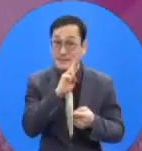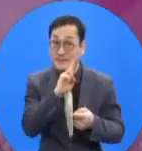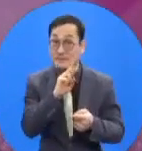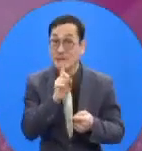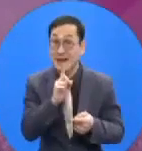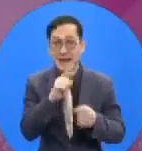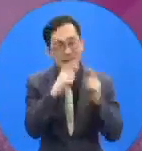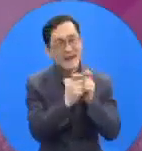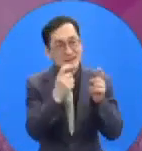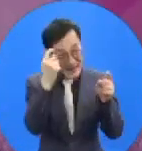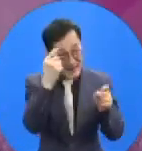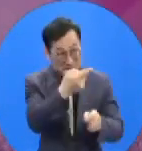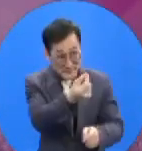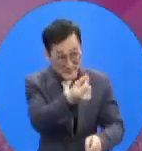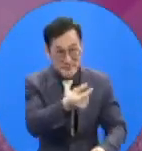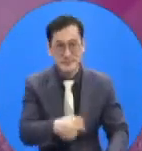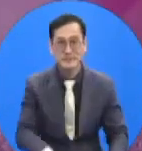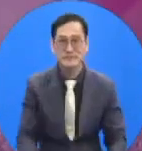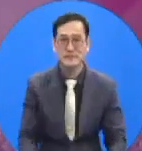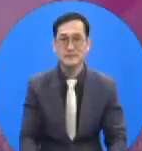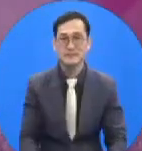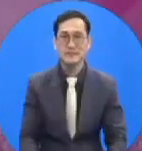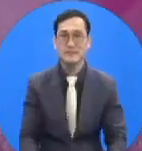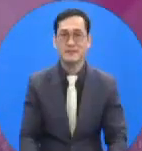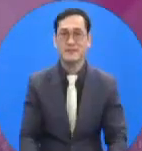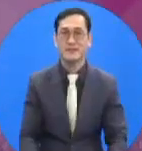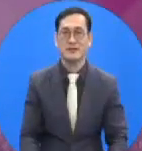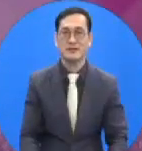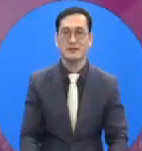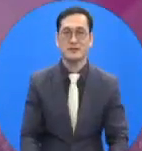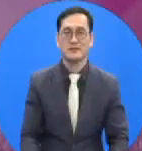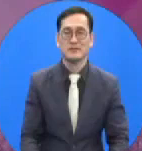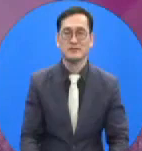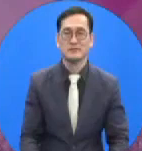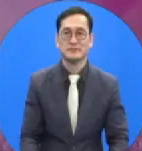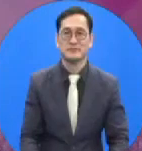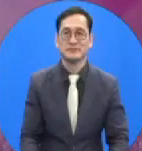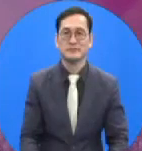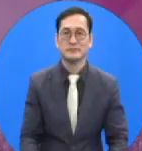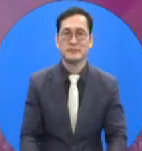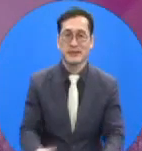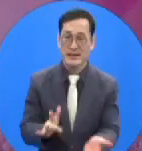추측이고 그럼에도 불구하고 해열제를 이렇게 다량으로 복용했다라는 것